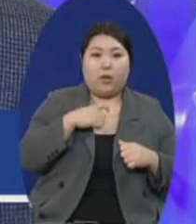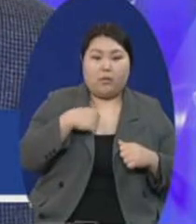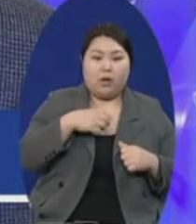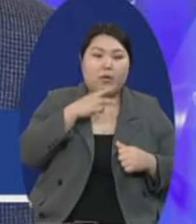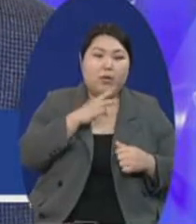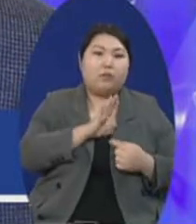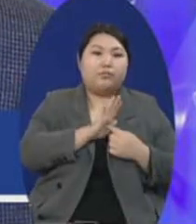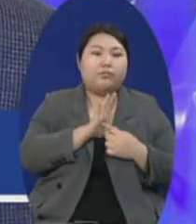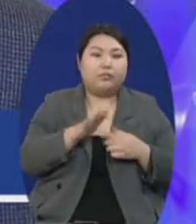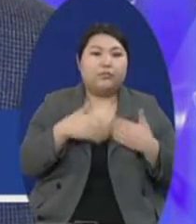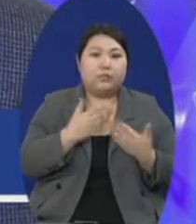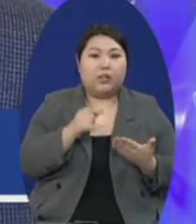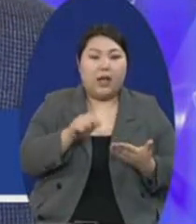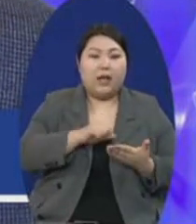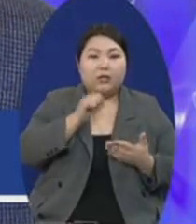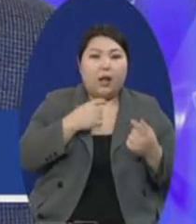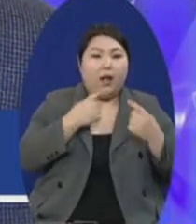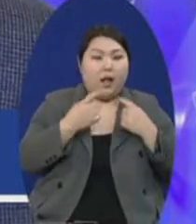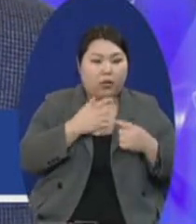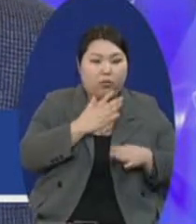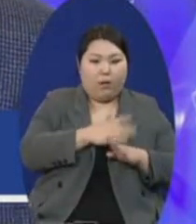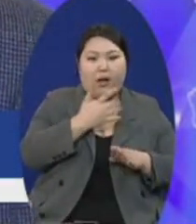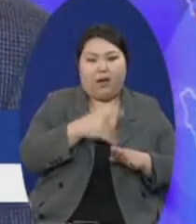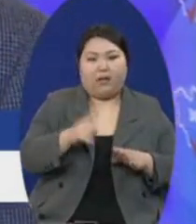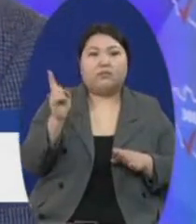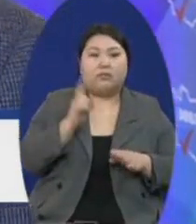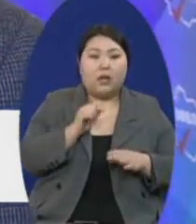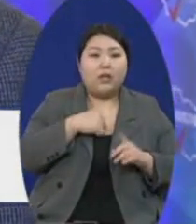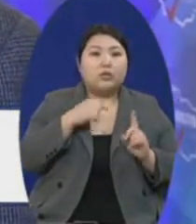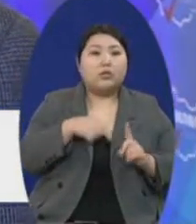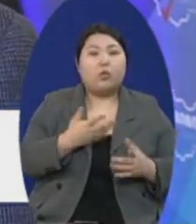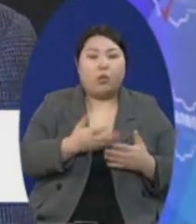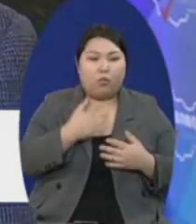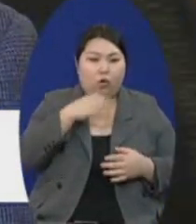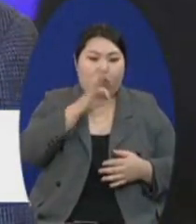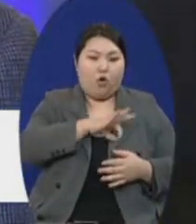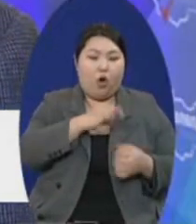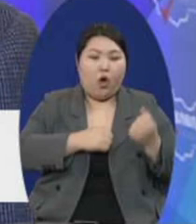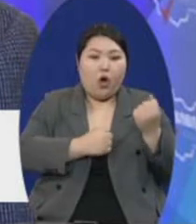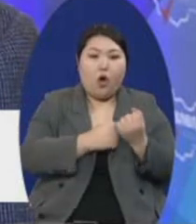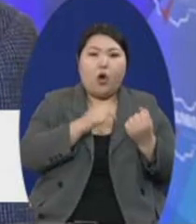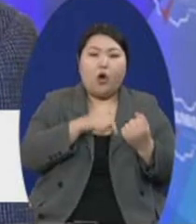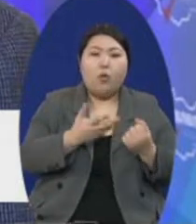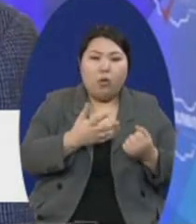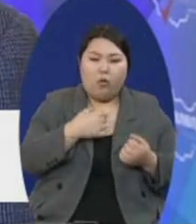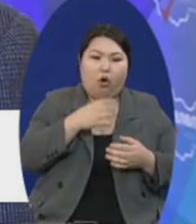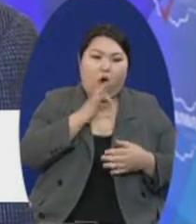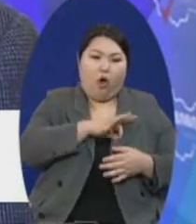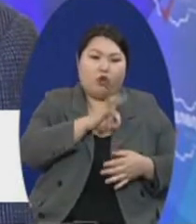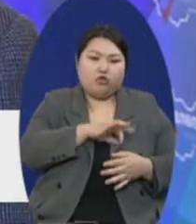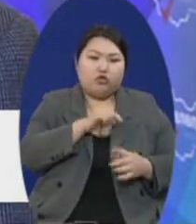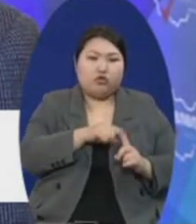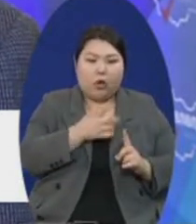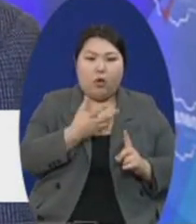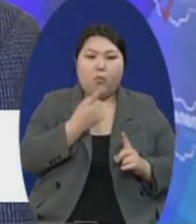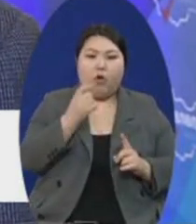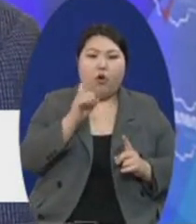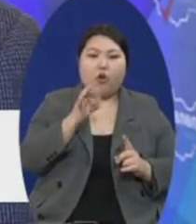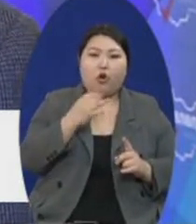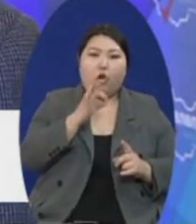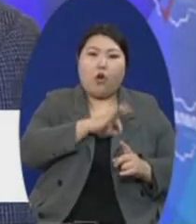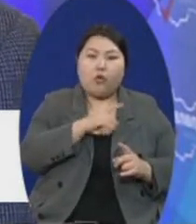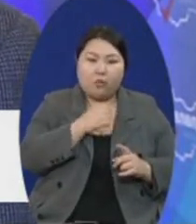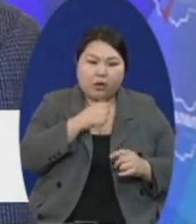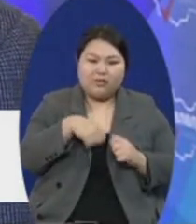мэдүүлэг мэдэр асуудал ярилцаа гарч ирлээ. Энэ дээр одоо хөрөнгө орлогын мэдүүлгийг зарлагын хамтлагын ингэж